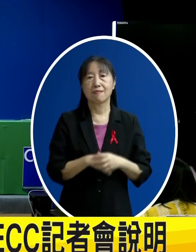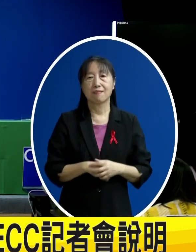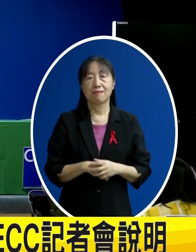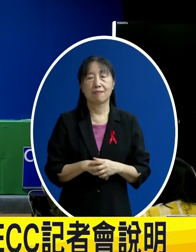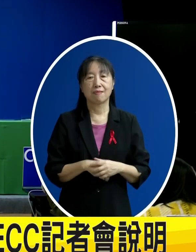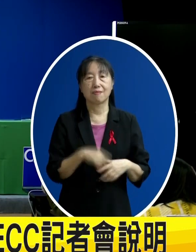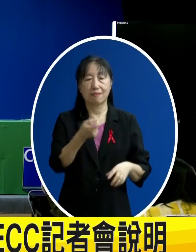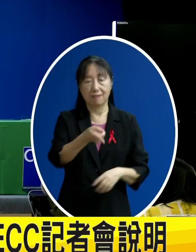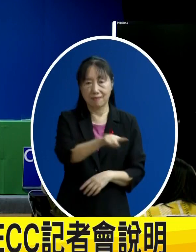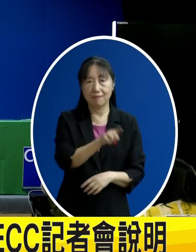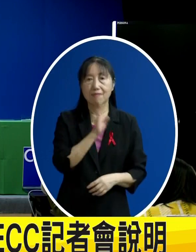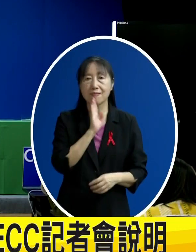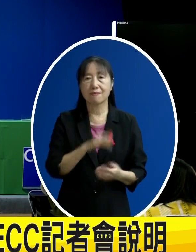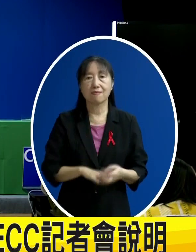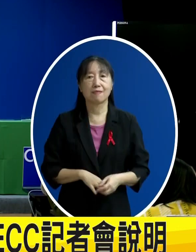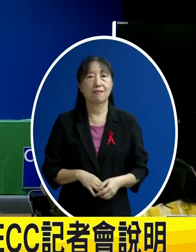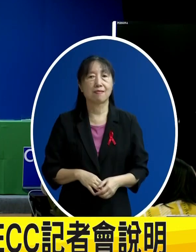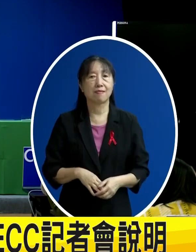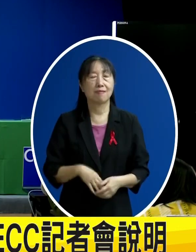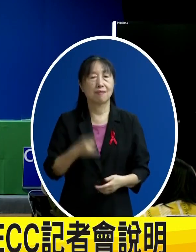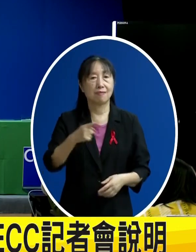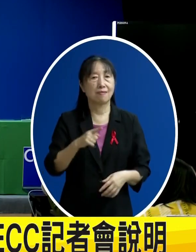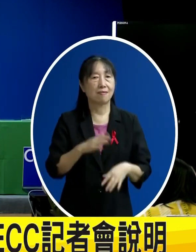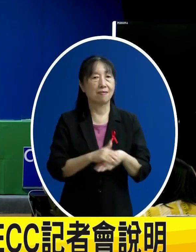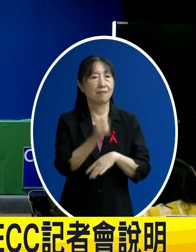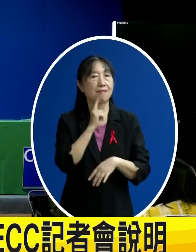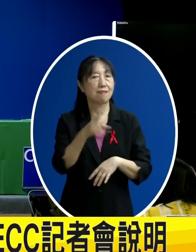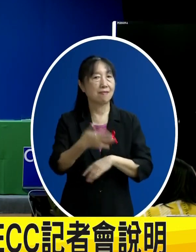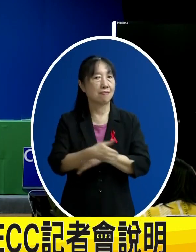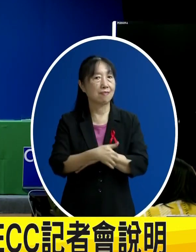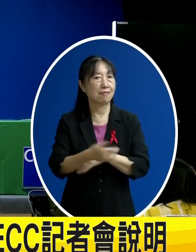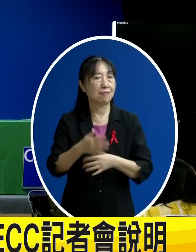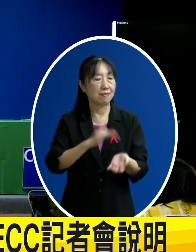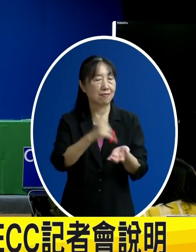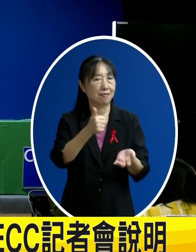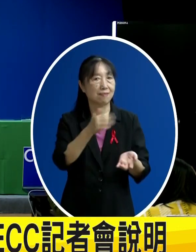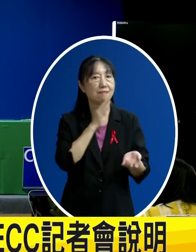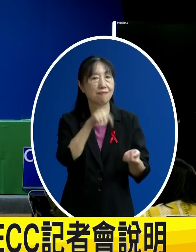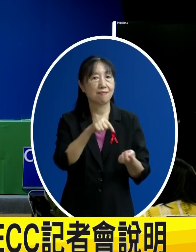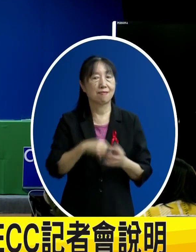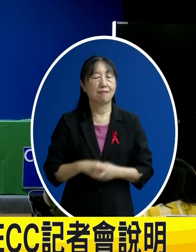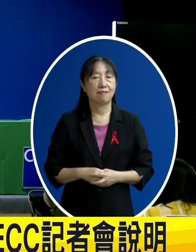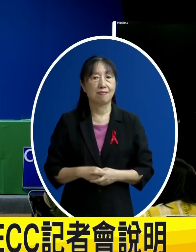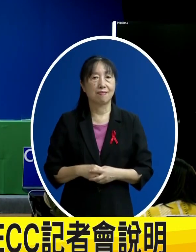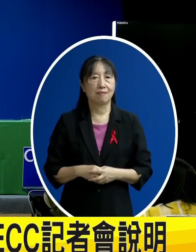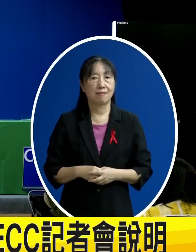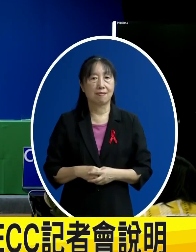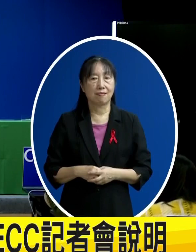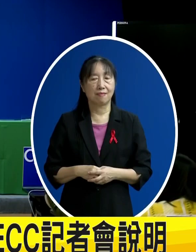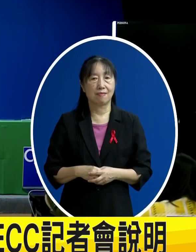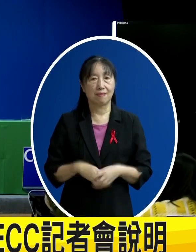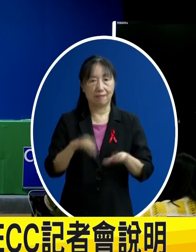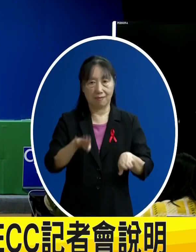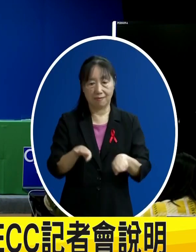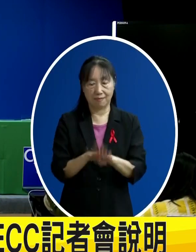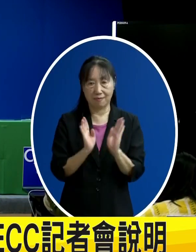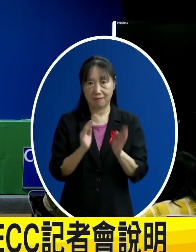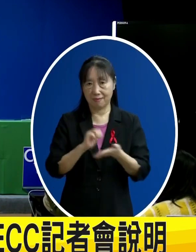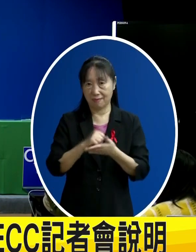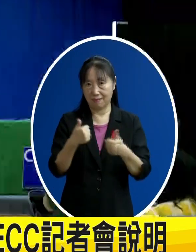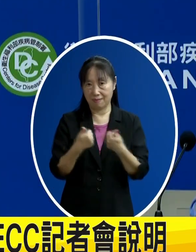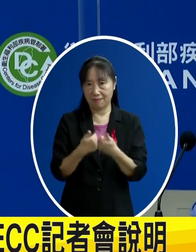右边是我们的预办的陈婉清首席医师。好，那我们就开始今天的记者